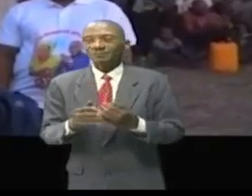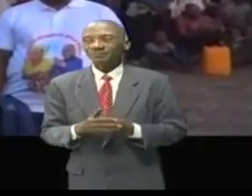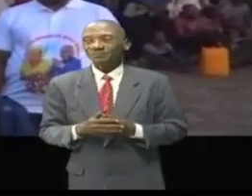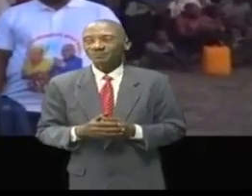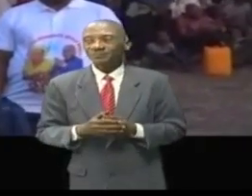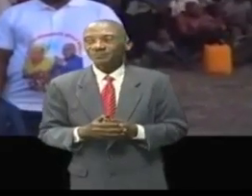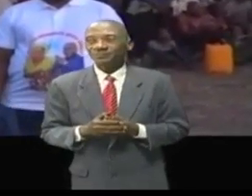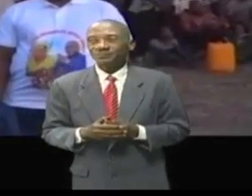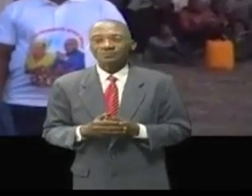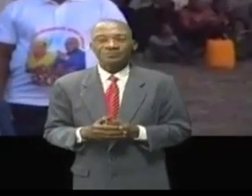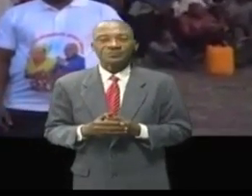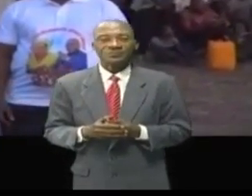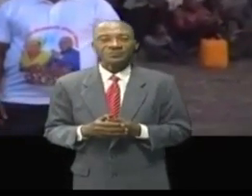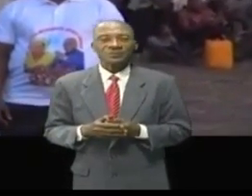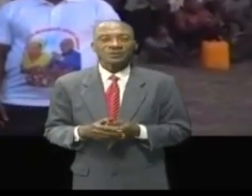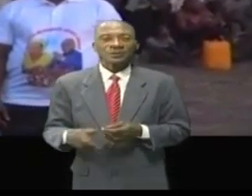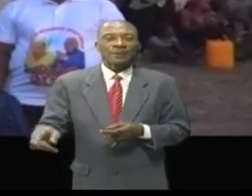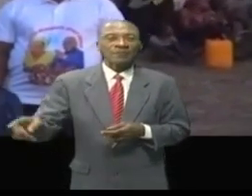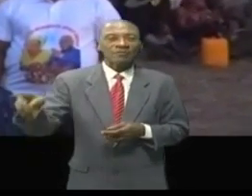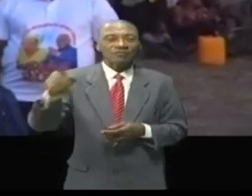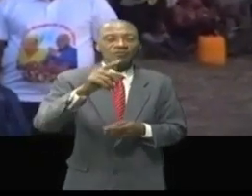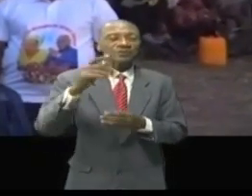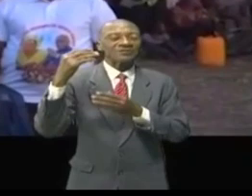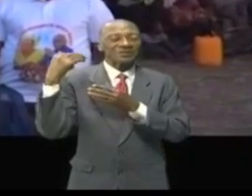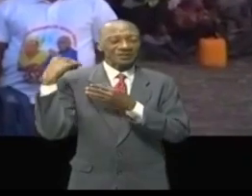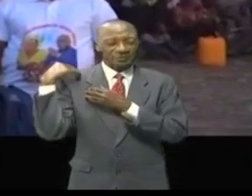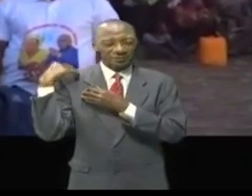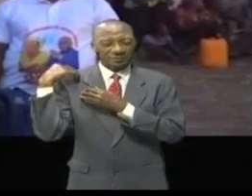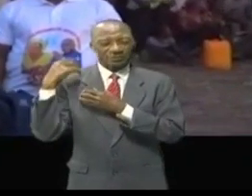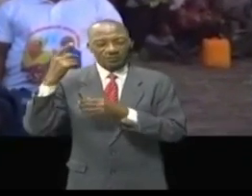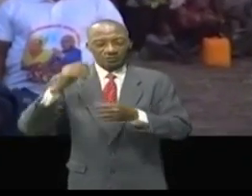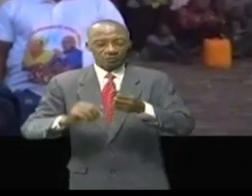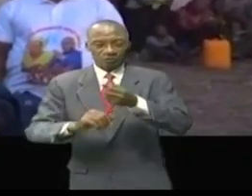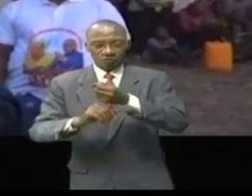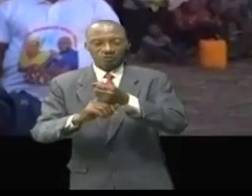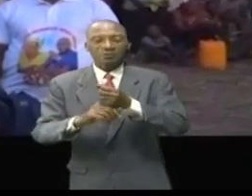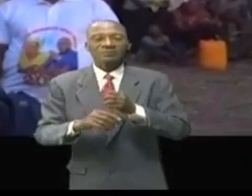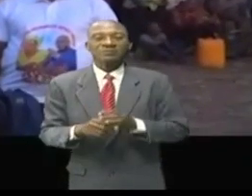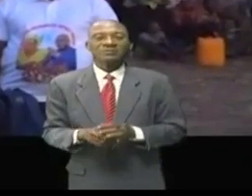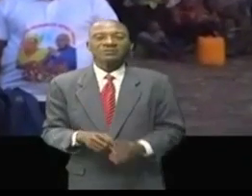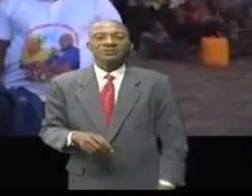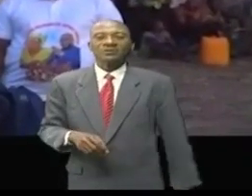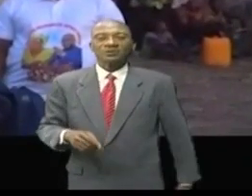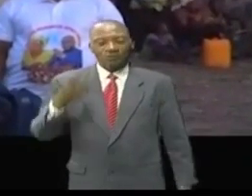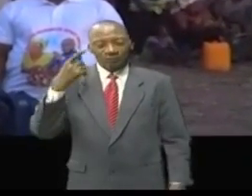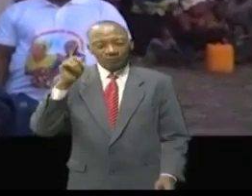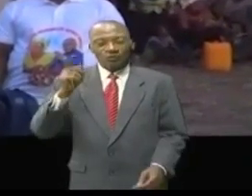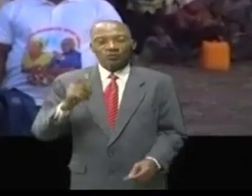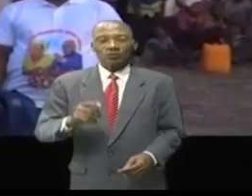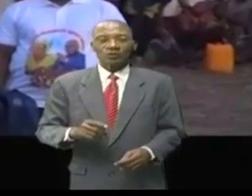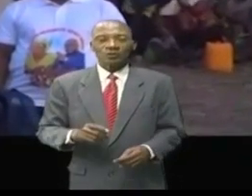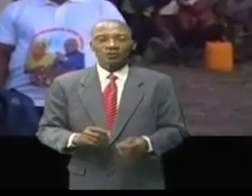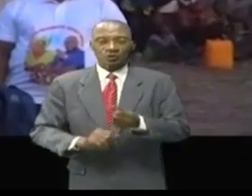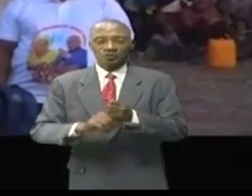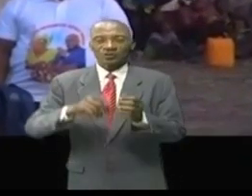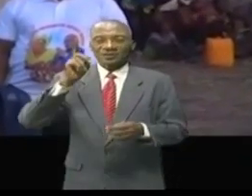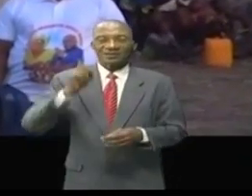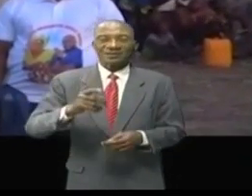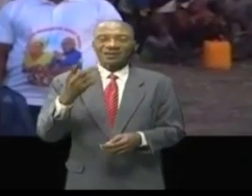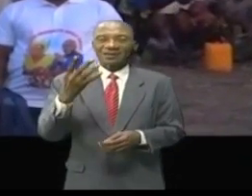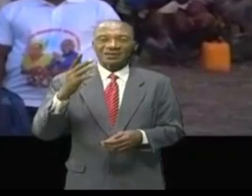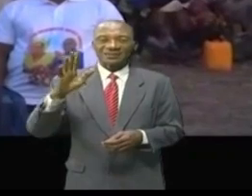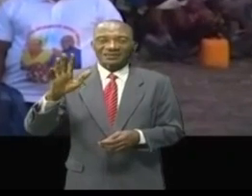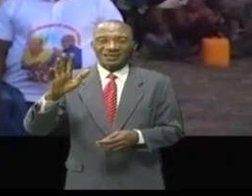la responsabilité à veiller au grain pour que les PDL 145 territoires, volet formation professionnelle et